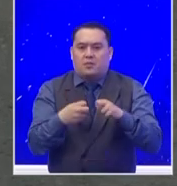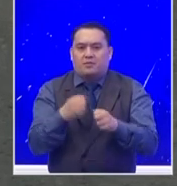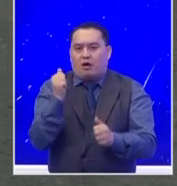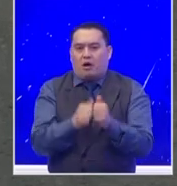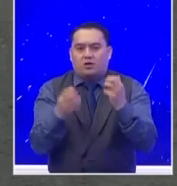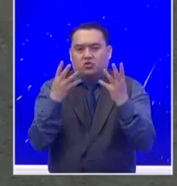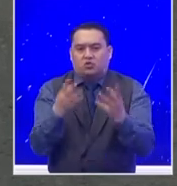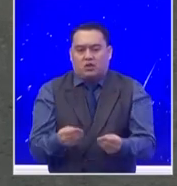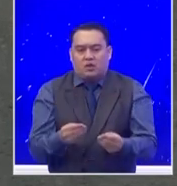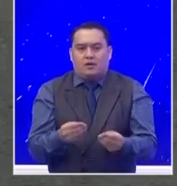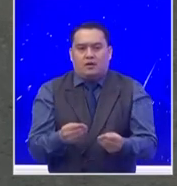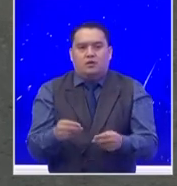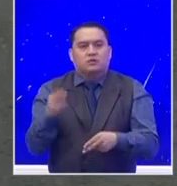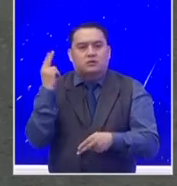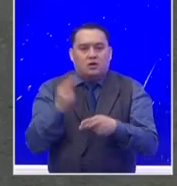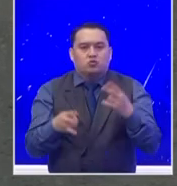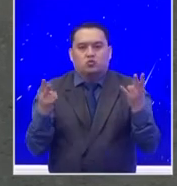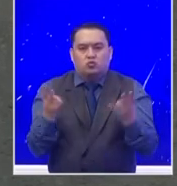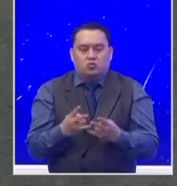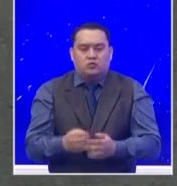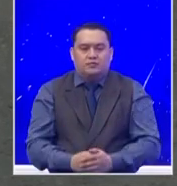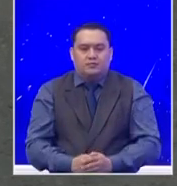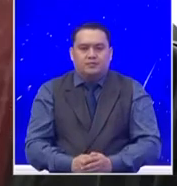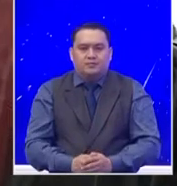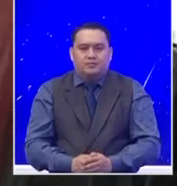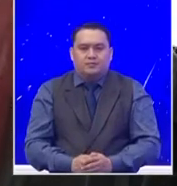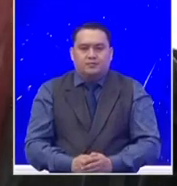проблемами. Поскорее бы уже закончили строительство новой дороги.